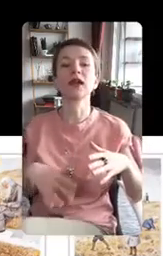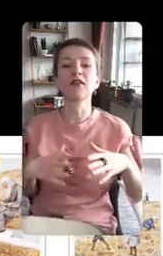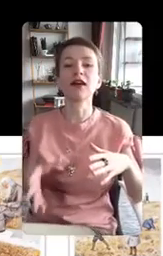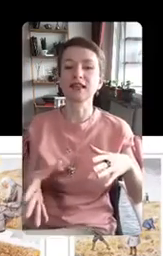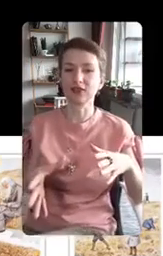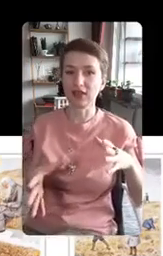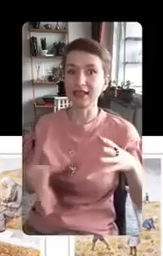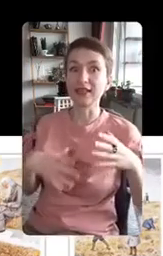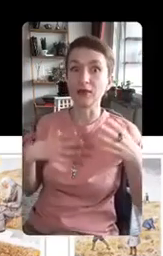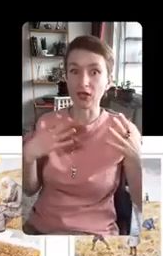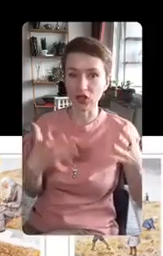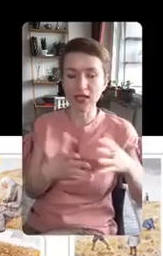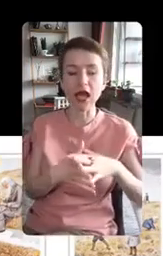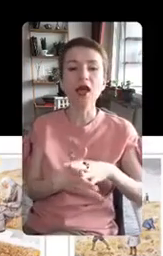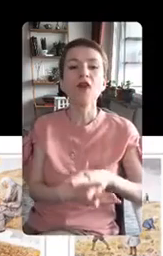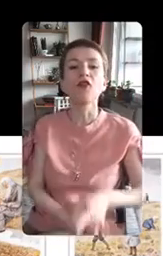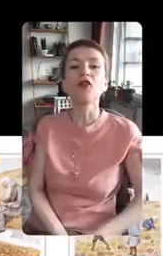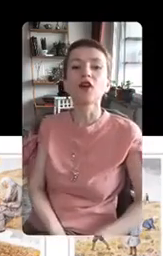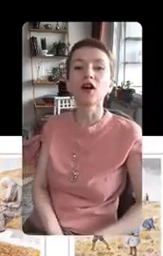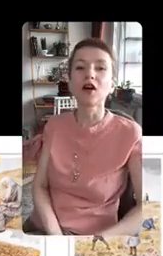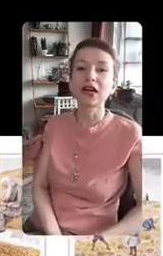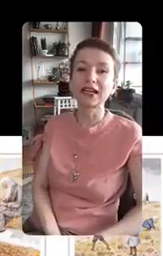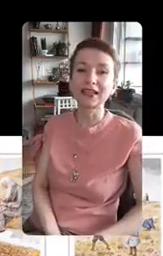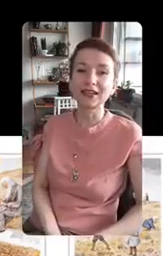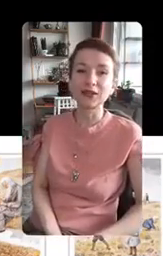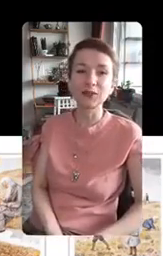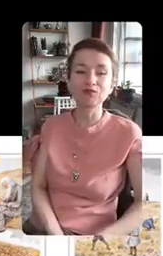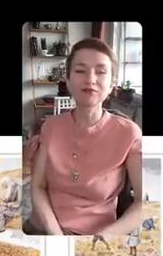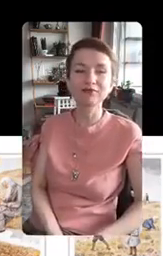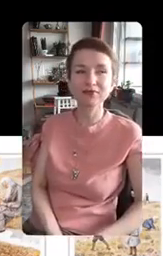она опубликовала свои изображения в